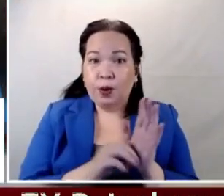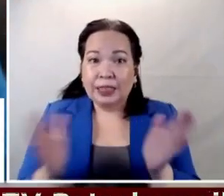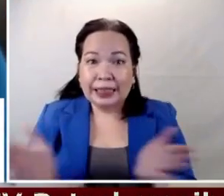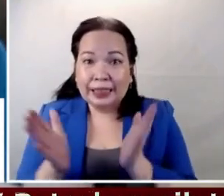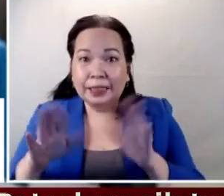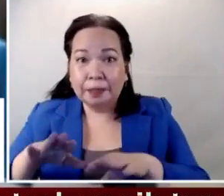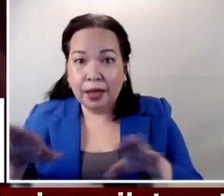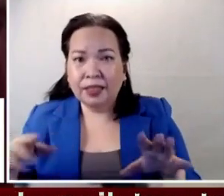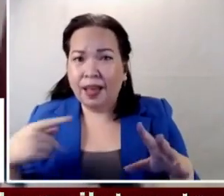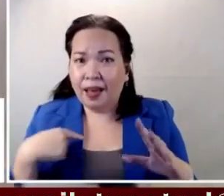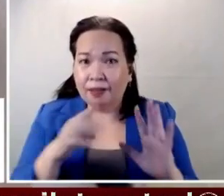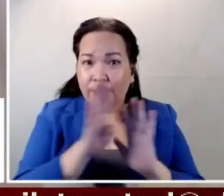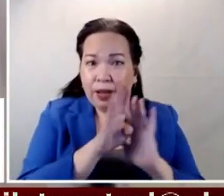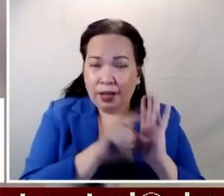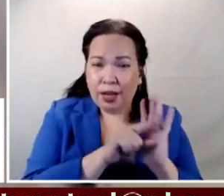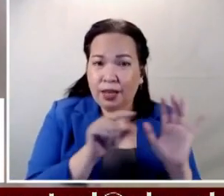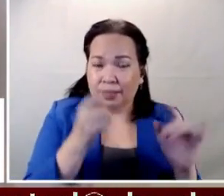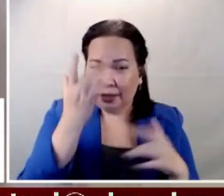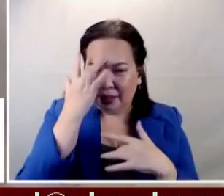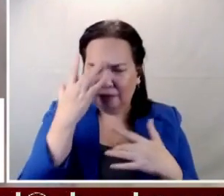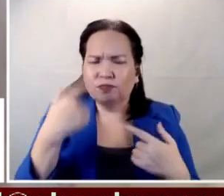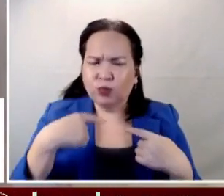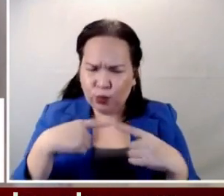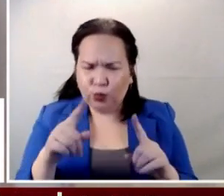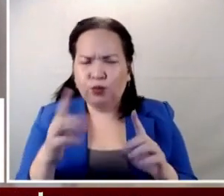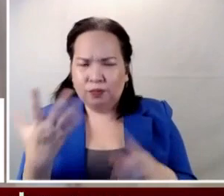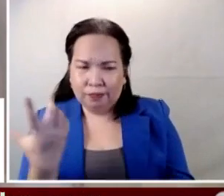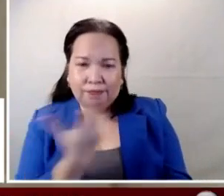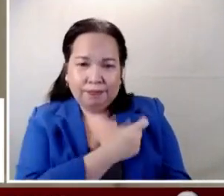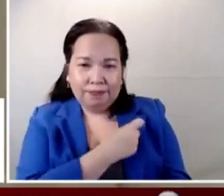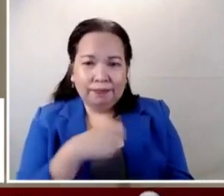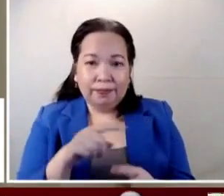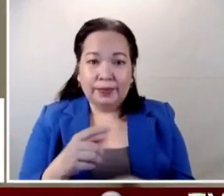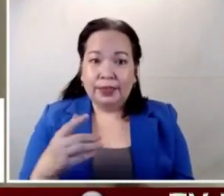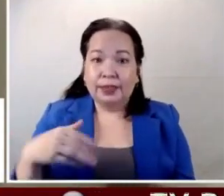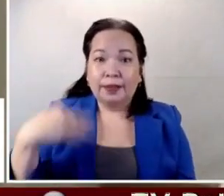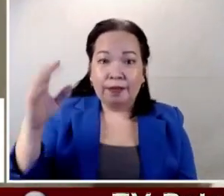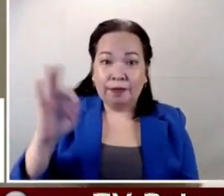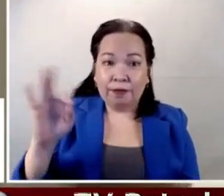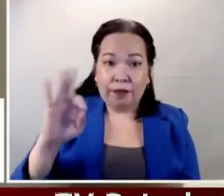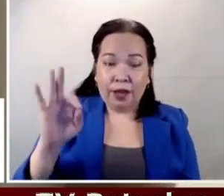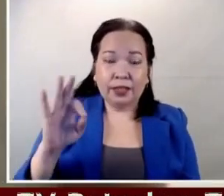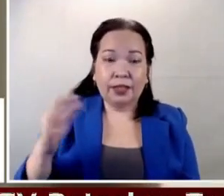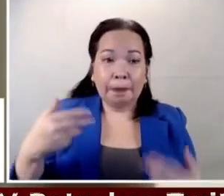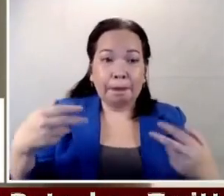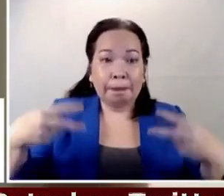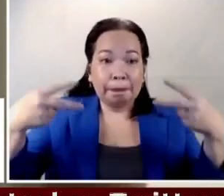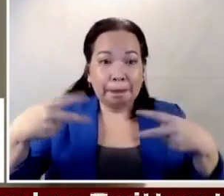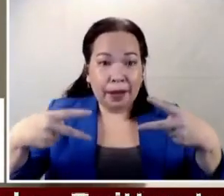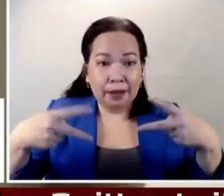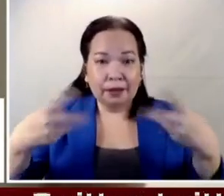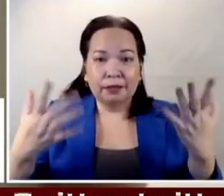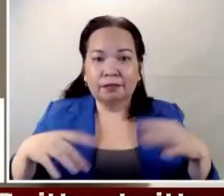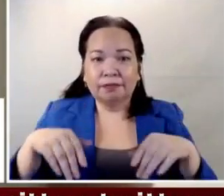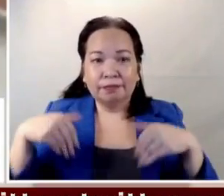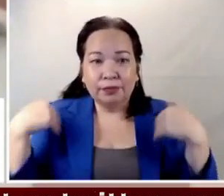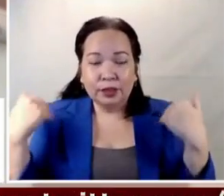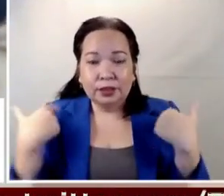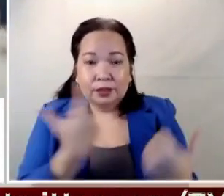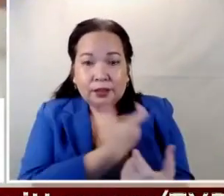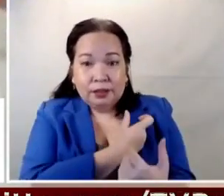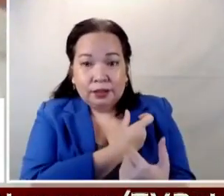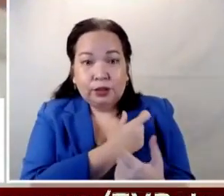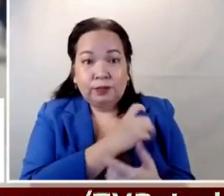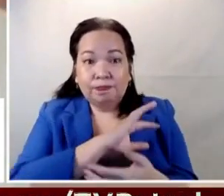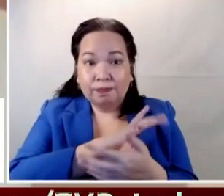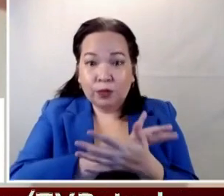at magulang nila na magpabakuna. Sa Biyernes, nakatakdang magsimula ang Phase 2 ng pediatric COVID vaccination kung saan bubuksan